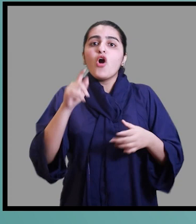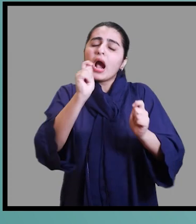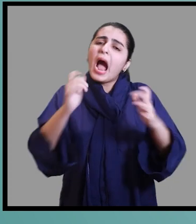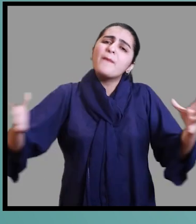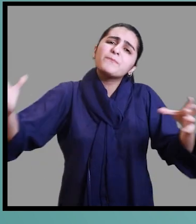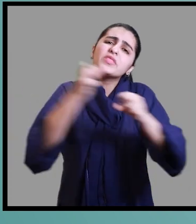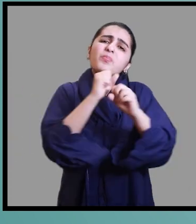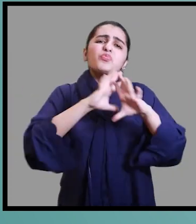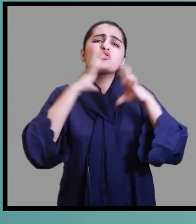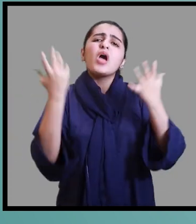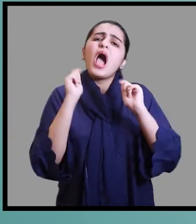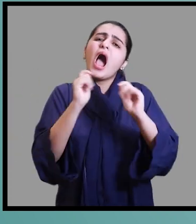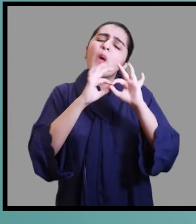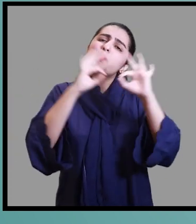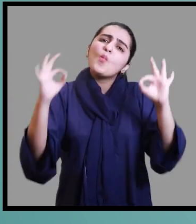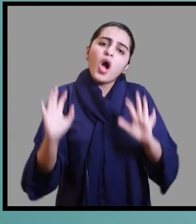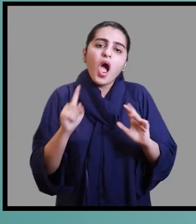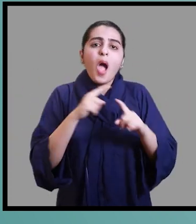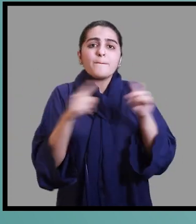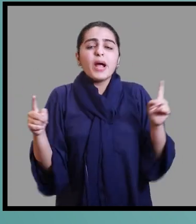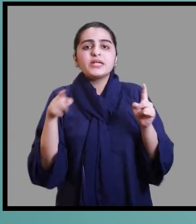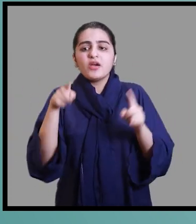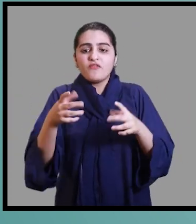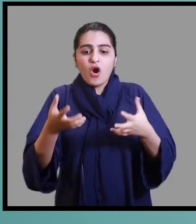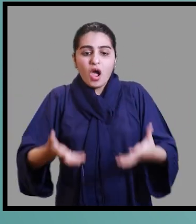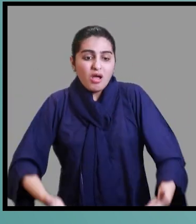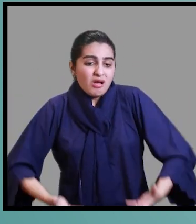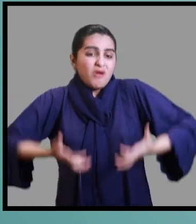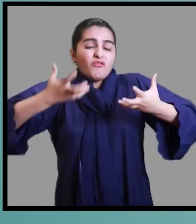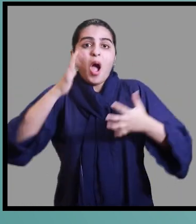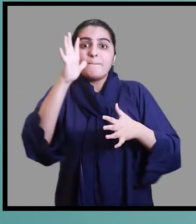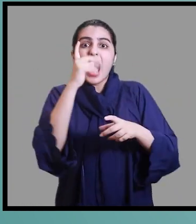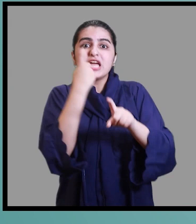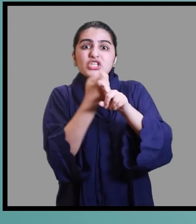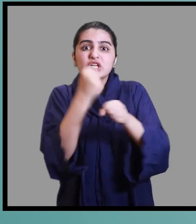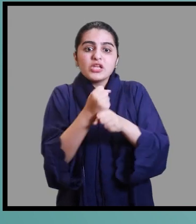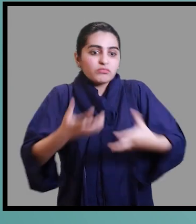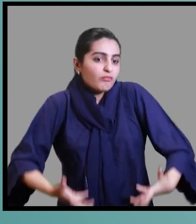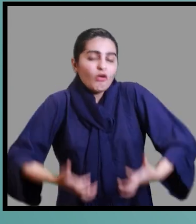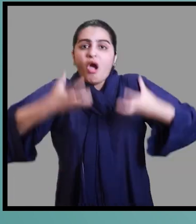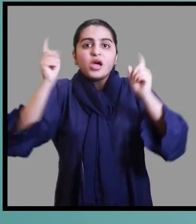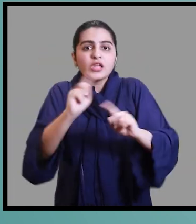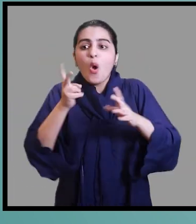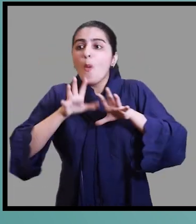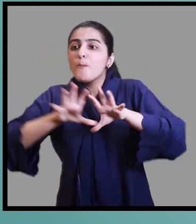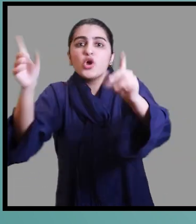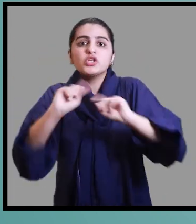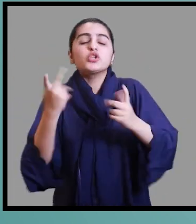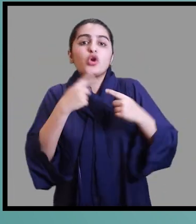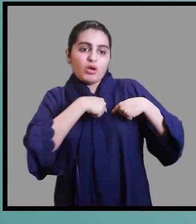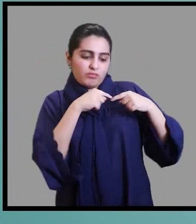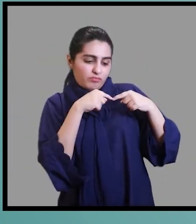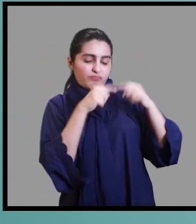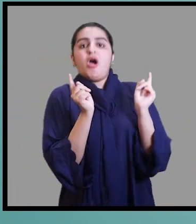ये, मतलब कहीं ये नहीं वज़न 5 किलो से ज़्यादा उठाएँ या घर में चीज़ों को धक्का लगाएं तो तार टूट सकता है, आप देख रहे हैं बारीक